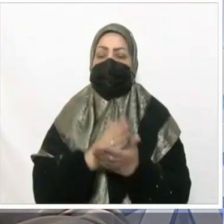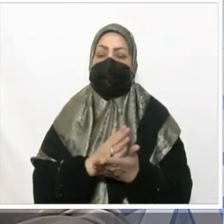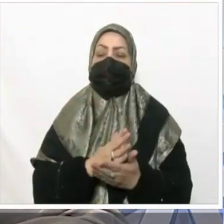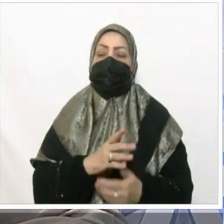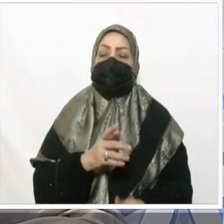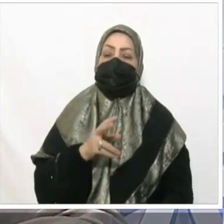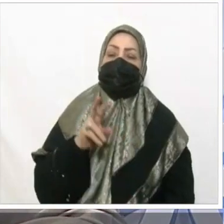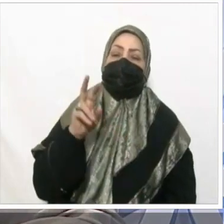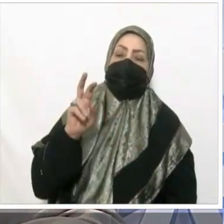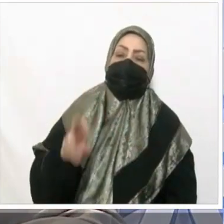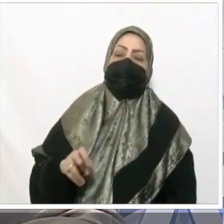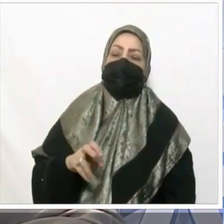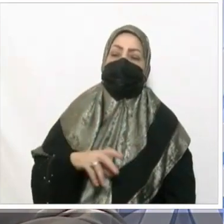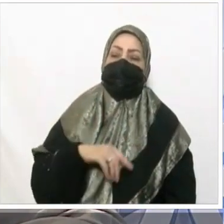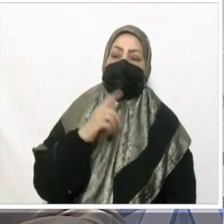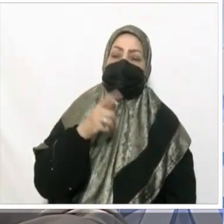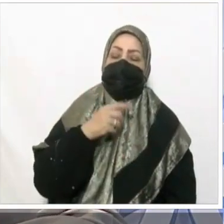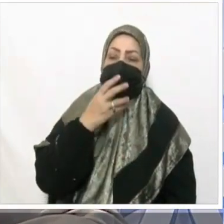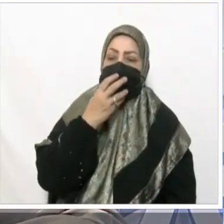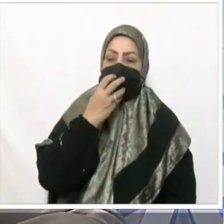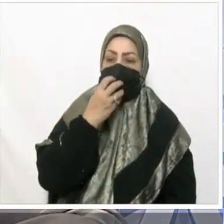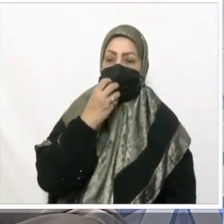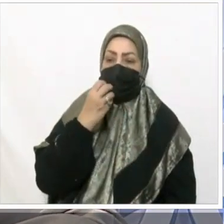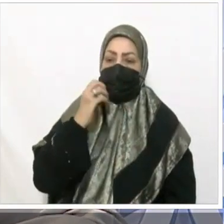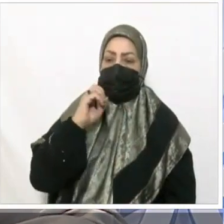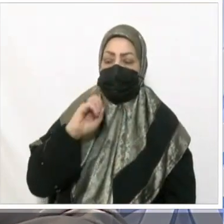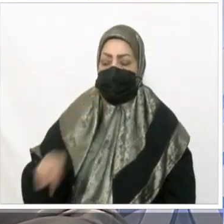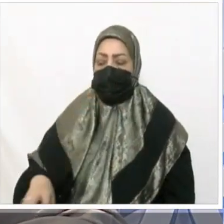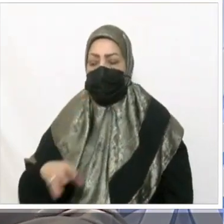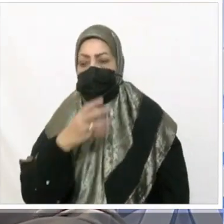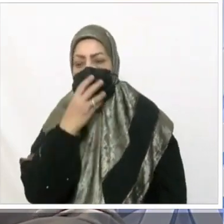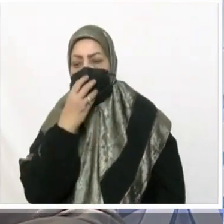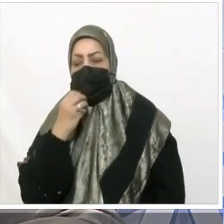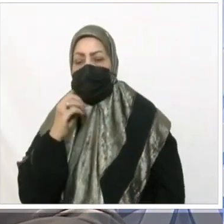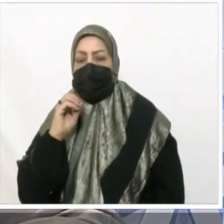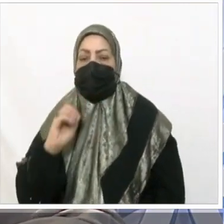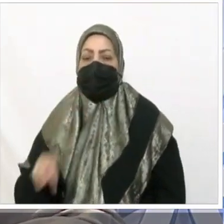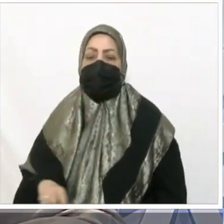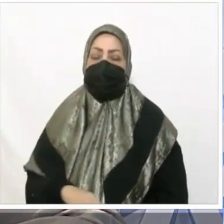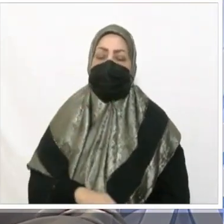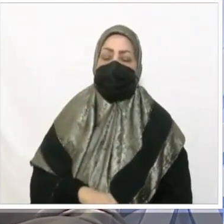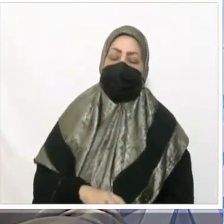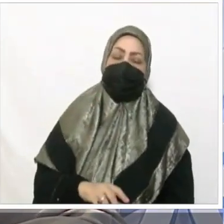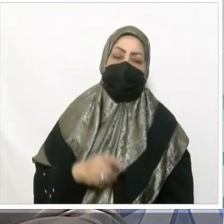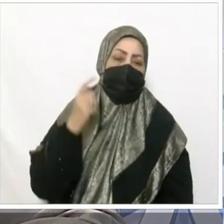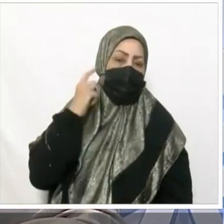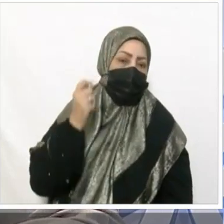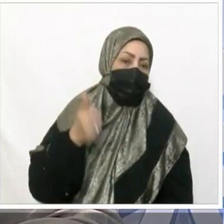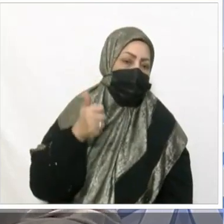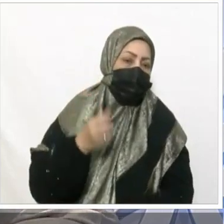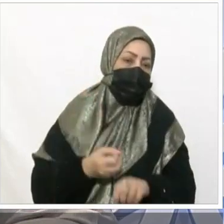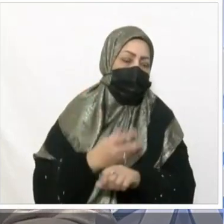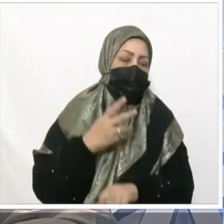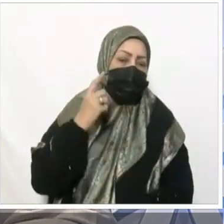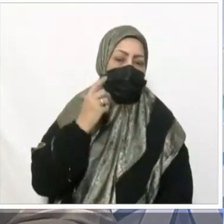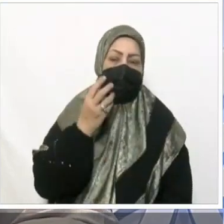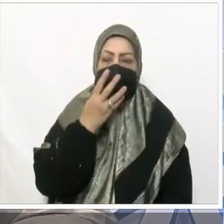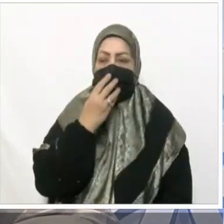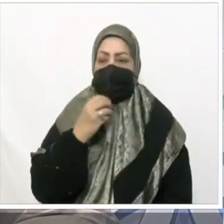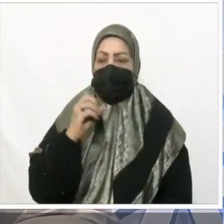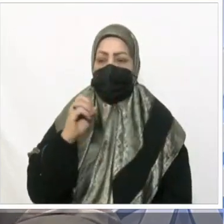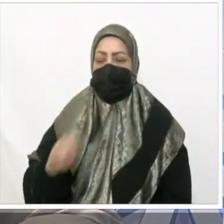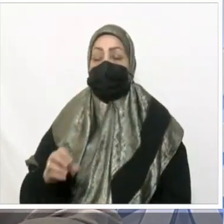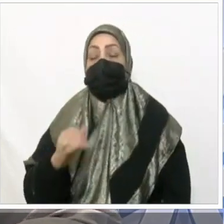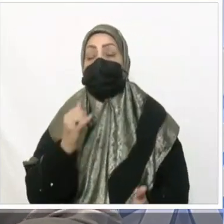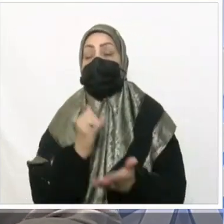فمه، أن يلفظ ما في فمه، هذا الواجب عليه. يجي بعضكم يقول لا والله